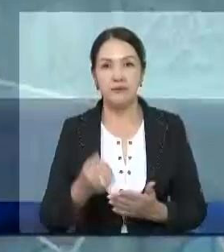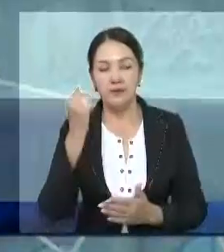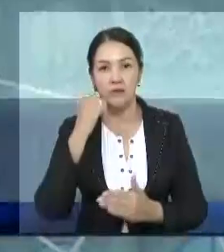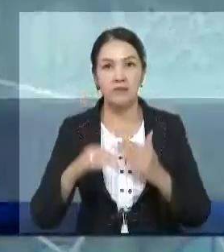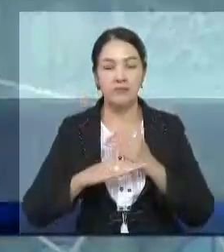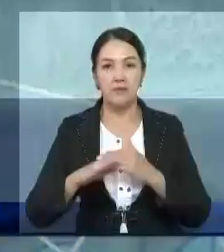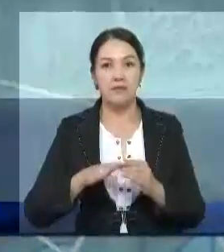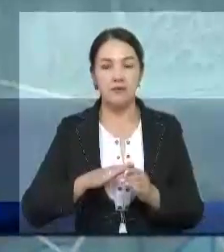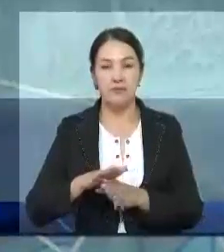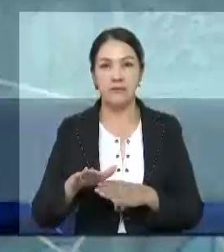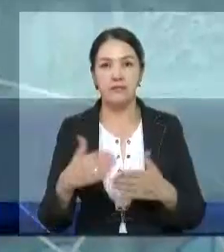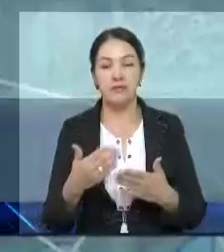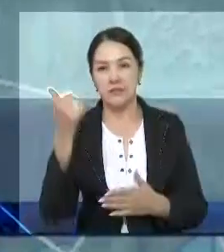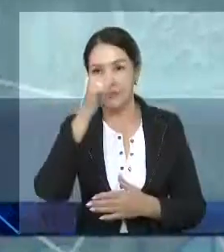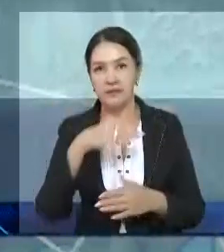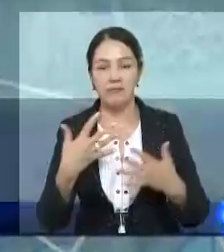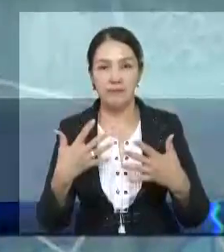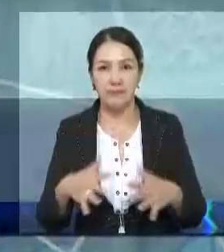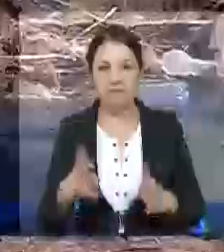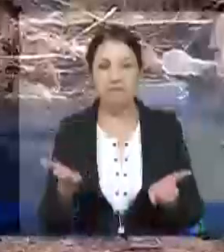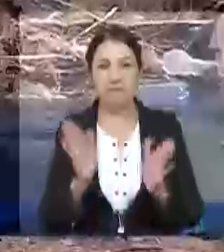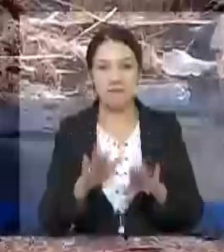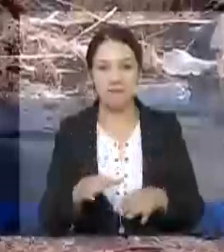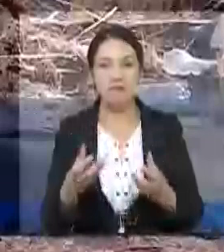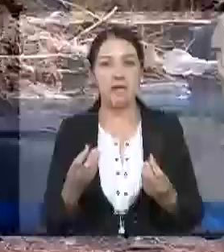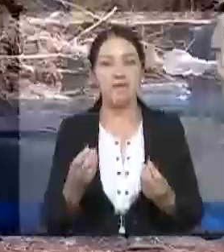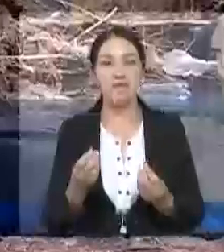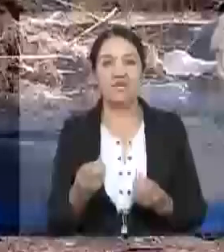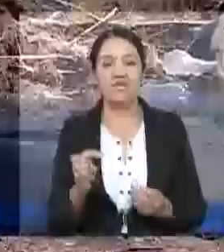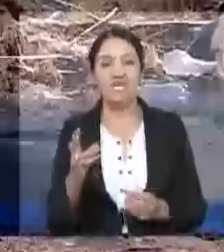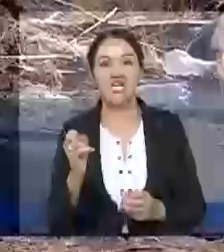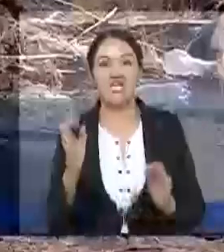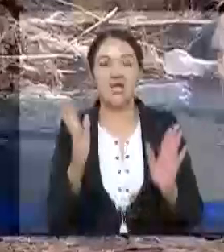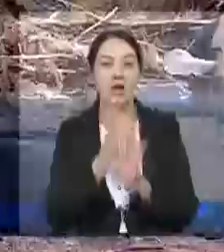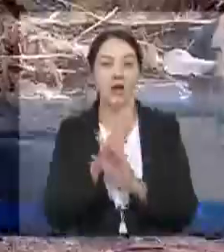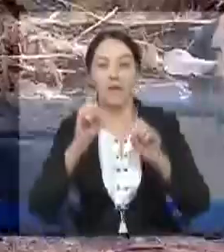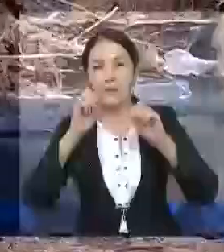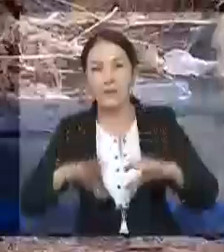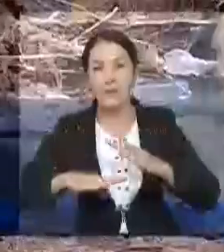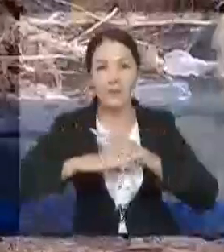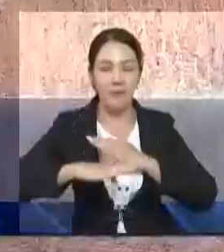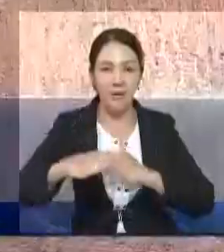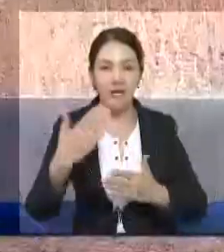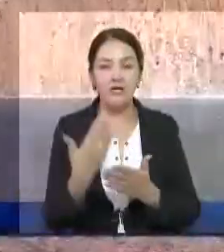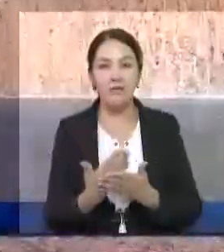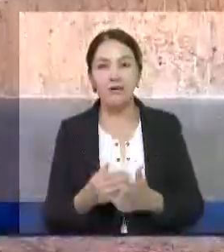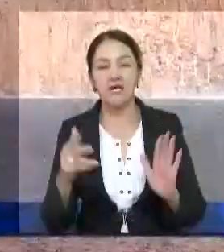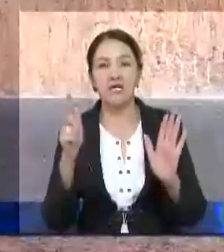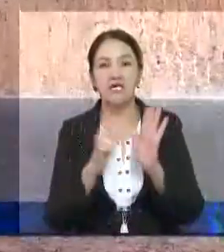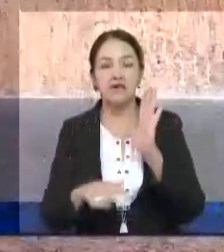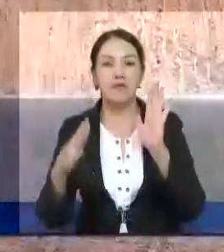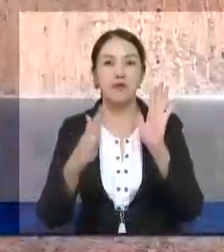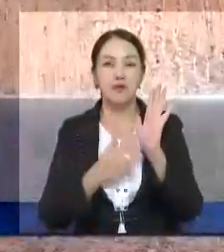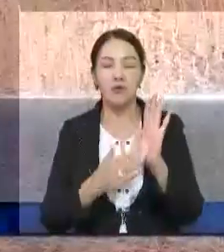полигон толықтай осы жылдың аяғына дейін қолмен жабылады. Тағы бір мәселе стихиялық қоқыс алаңдары. Қала аумағының өзінде 79